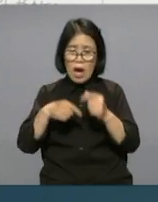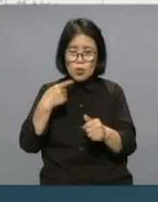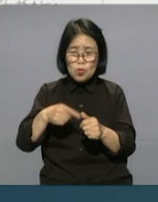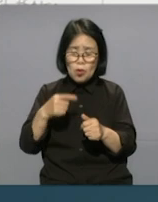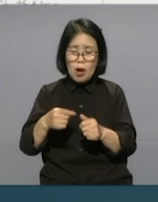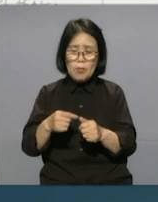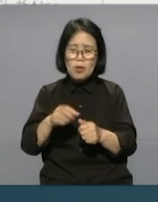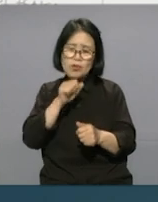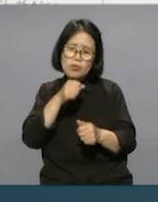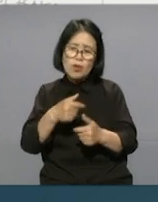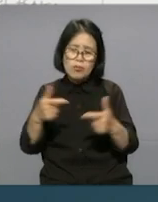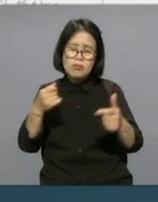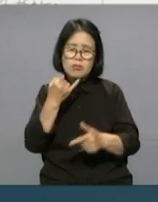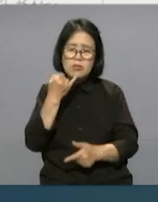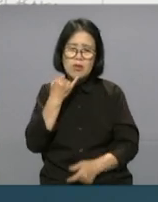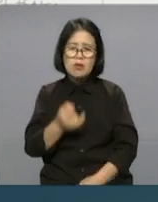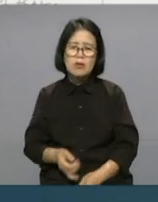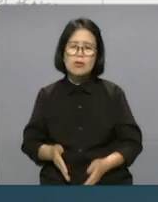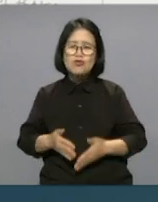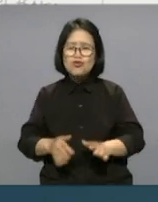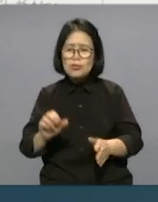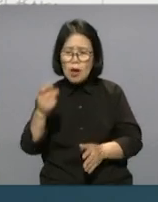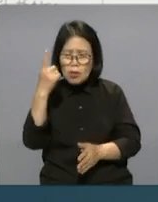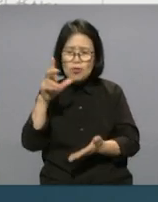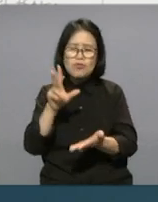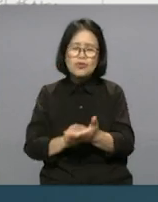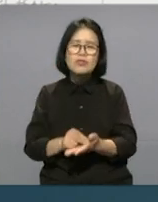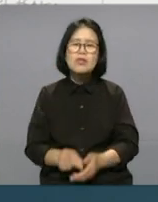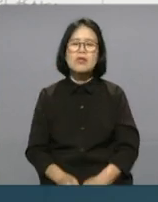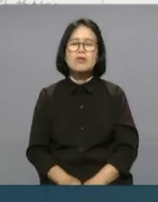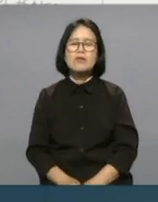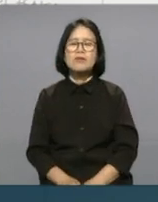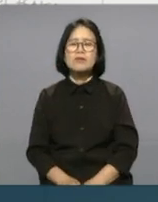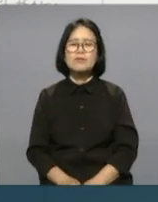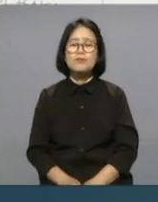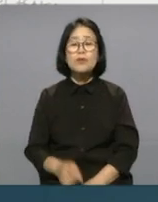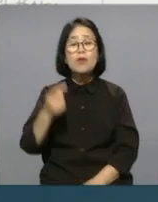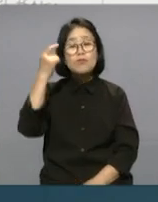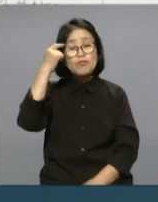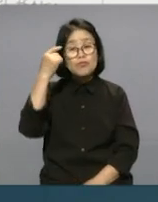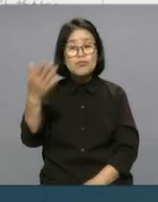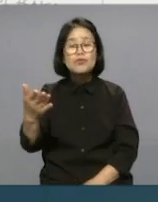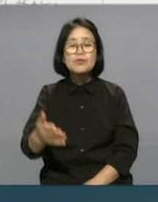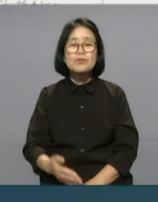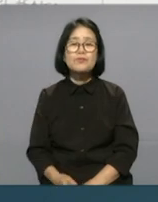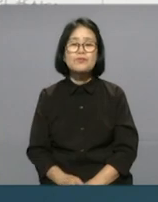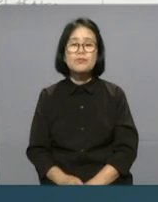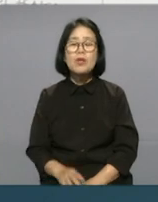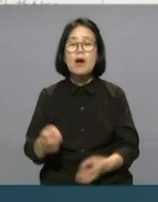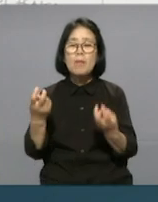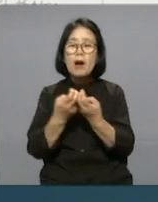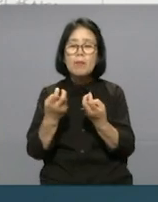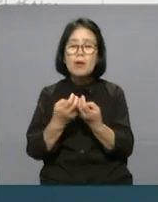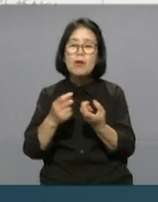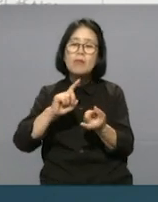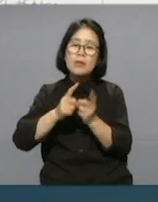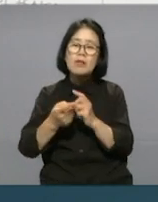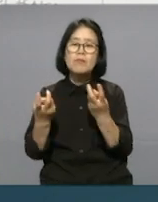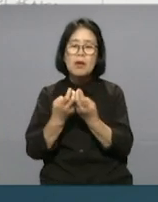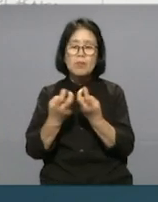기피 원인의 하나로 작용하니 이건 역시 분명 잘못됐습니다. 그런데 묻지 않을 수 없습니다. 그래서 어떤 보관을 갖고